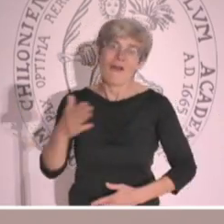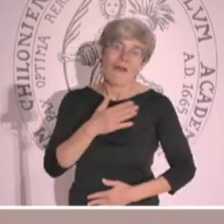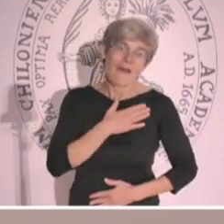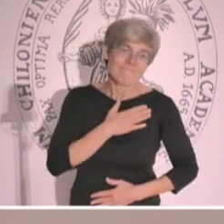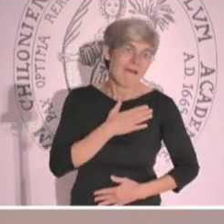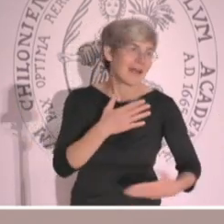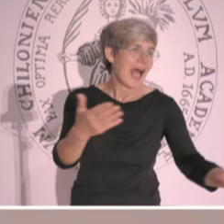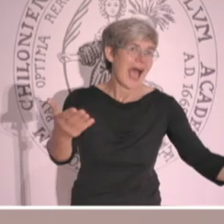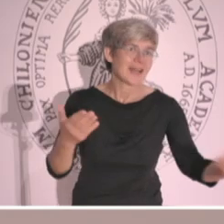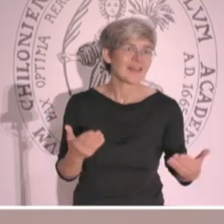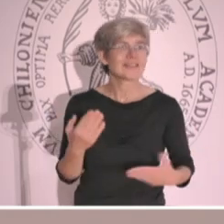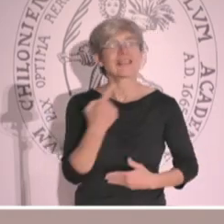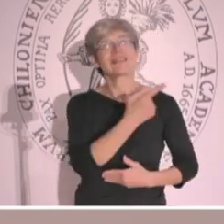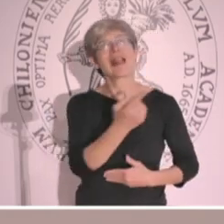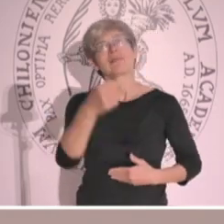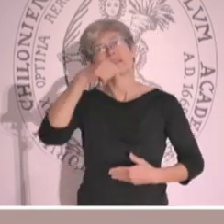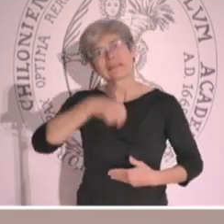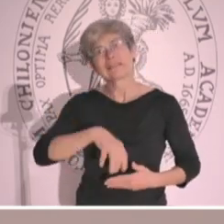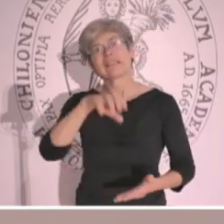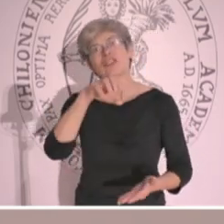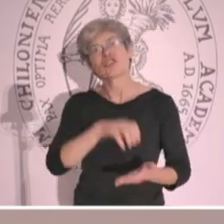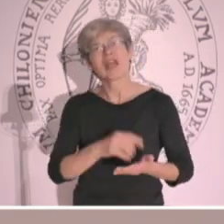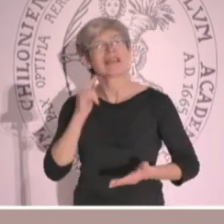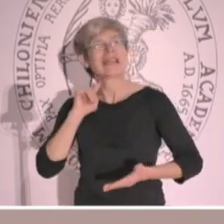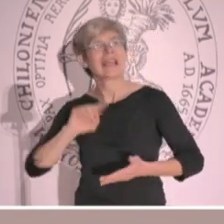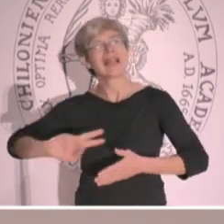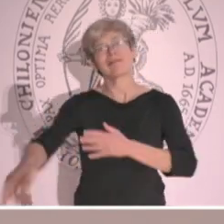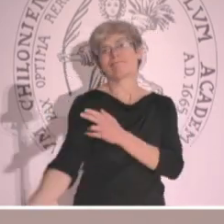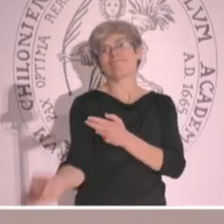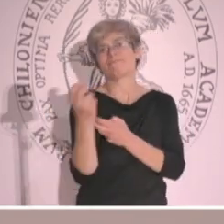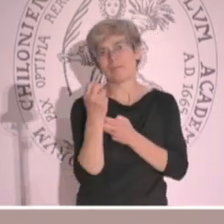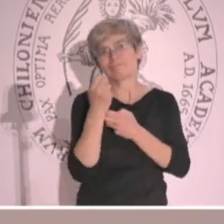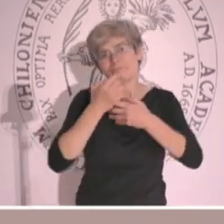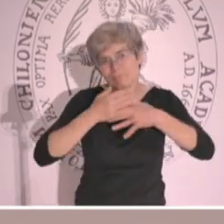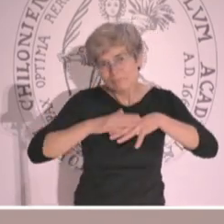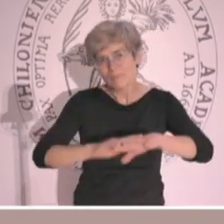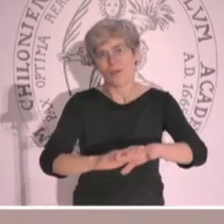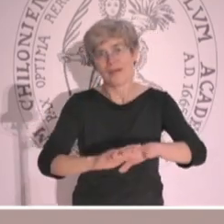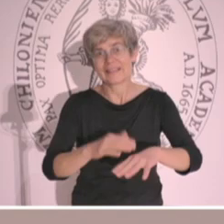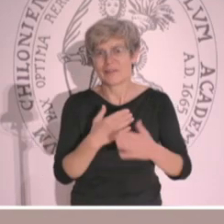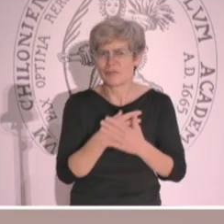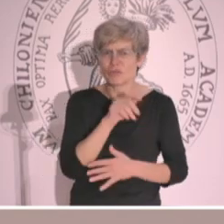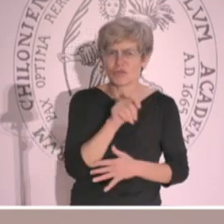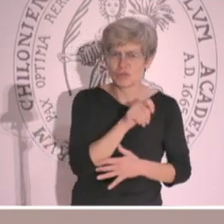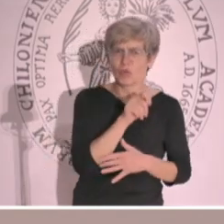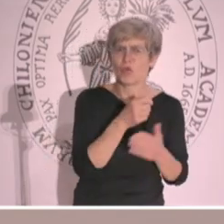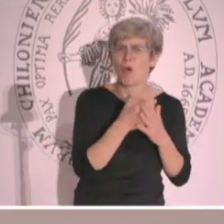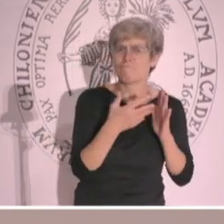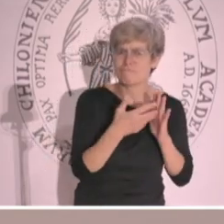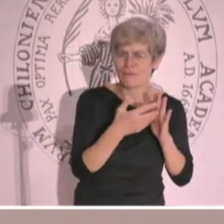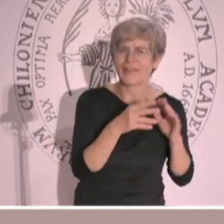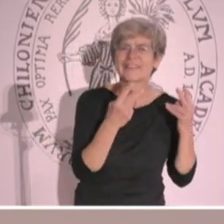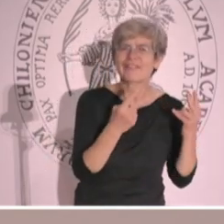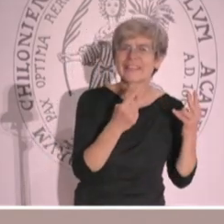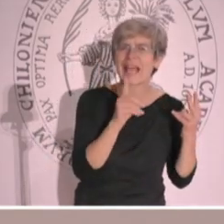dieser Stadt Kiel, auch über Ihr Studium und über das Lernen und das Ablegen von Prüfungen hinaus. Und wie gesagt, wenn Sie noch